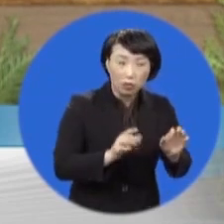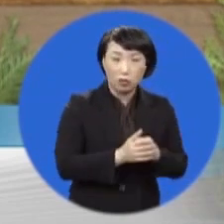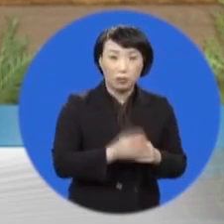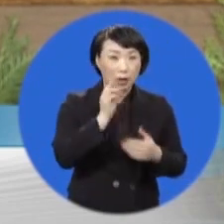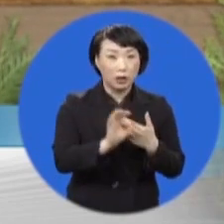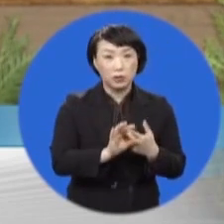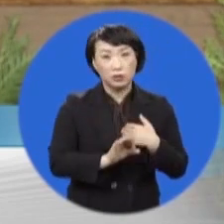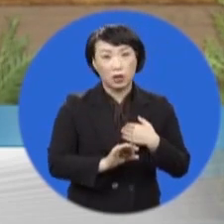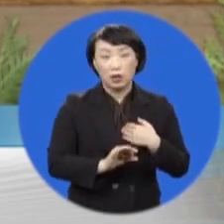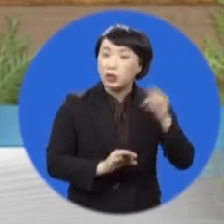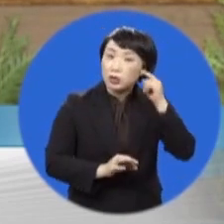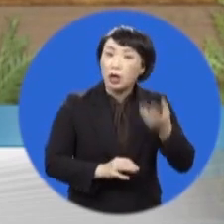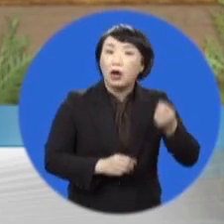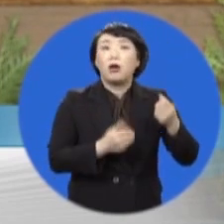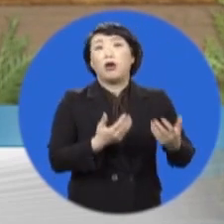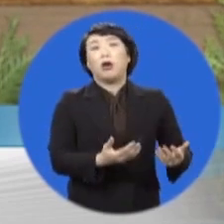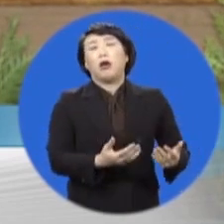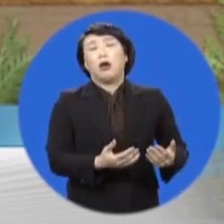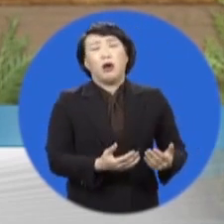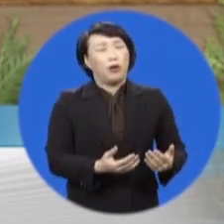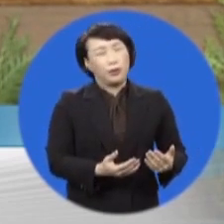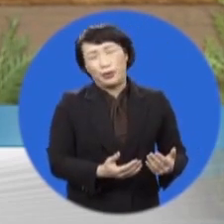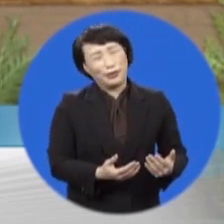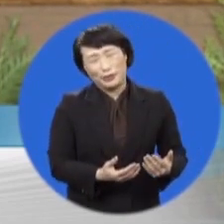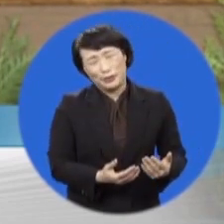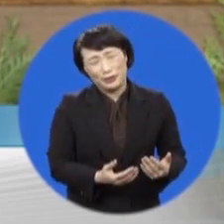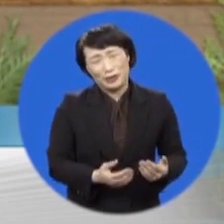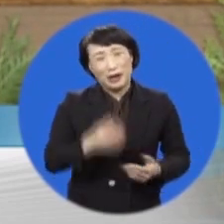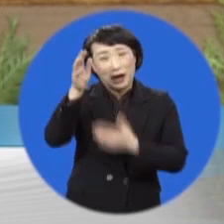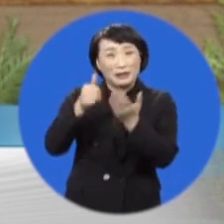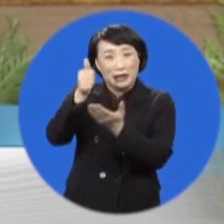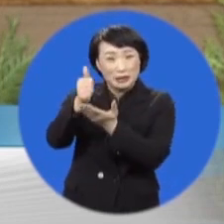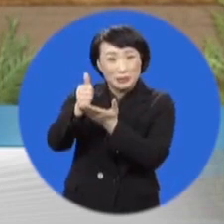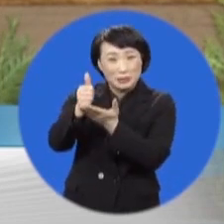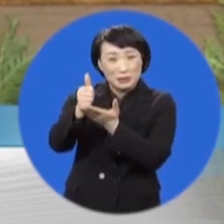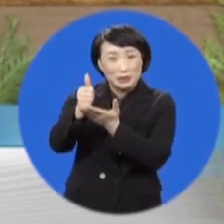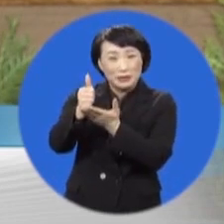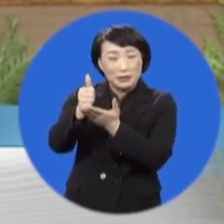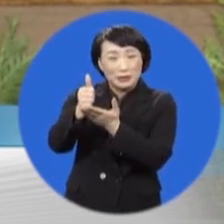만약에 잡초 온다는 보토 게 하나님 자신을